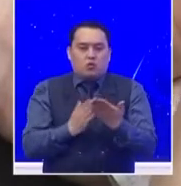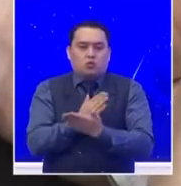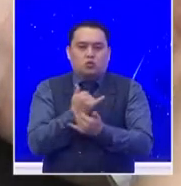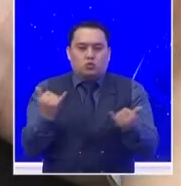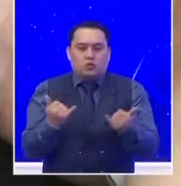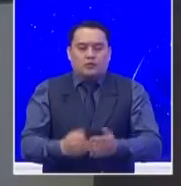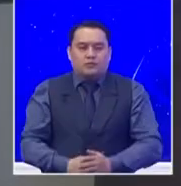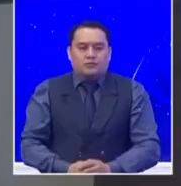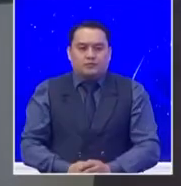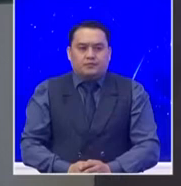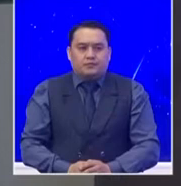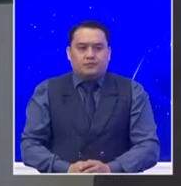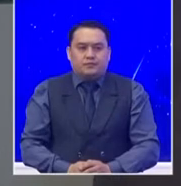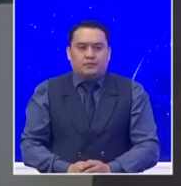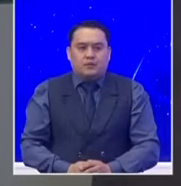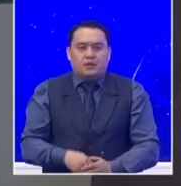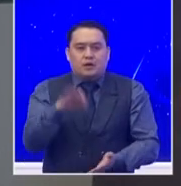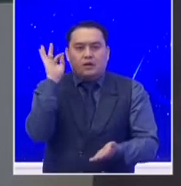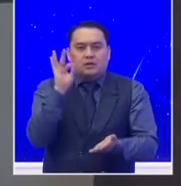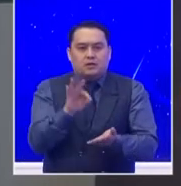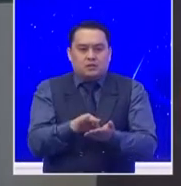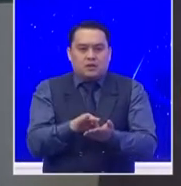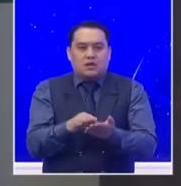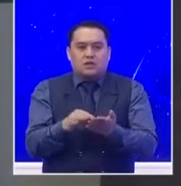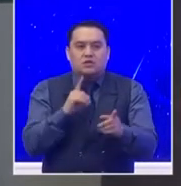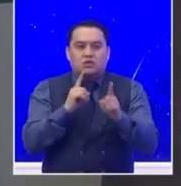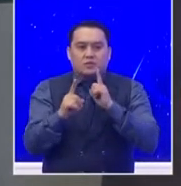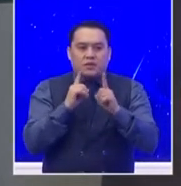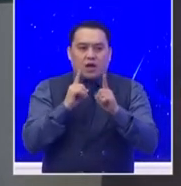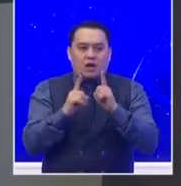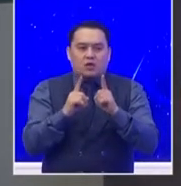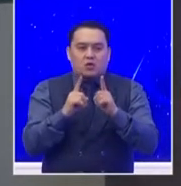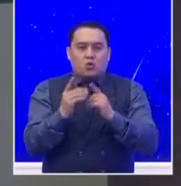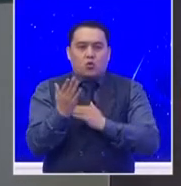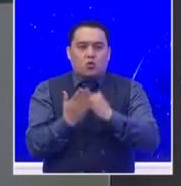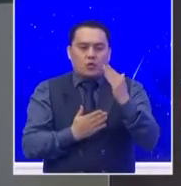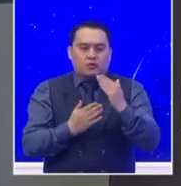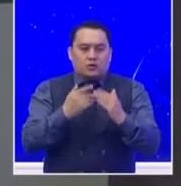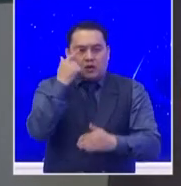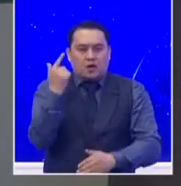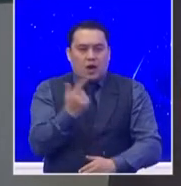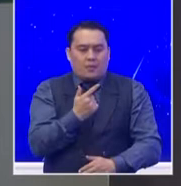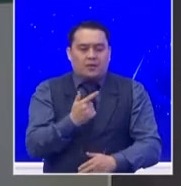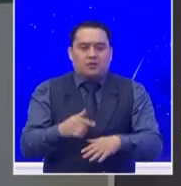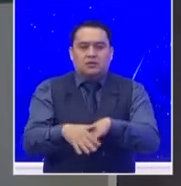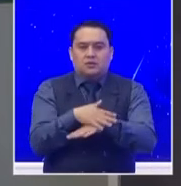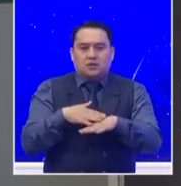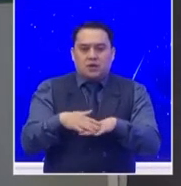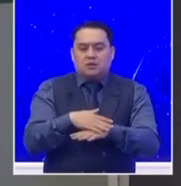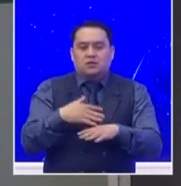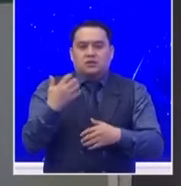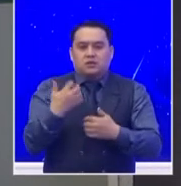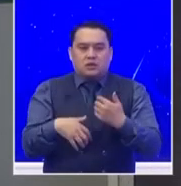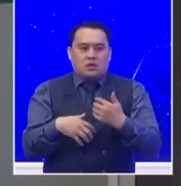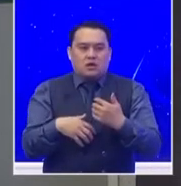и сервисов. Цель данного семинара заключается в том, чтобы повысить уровень грамотности среди населения